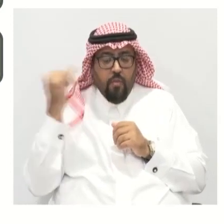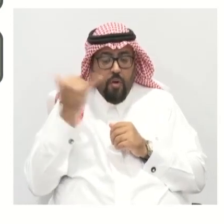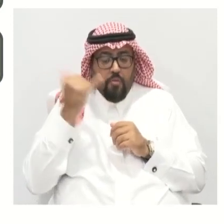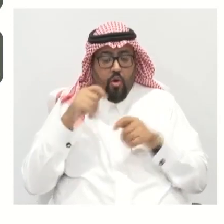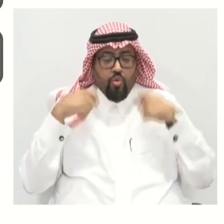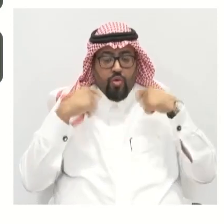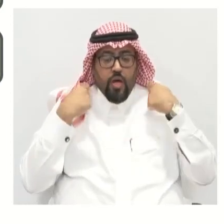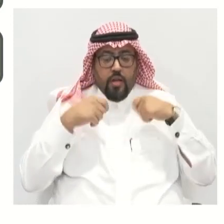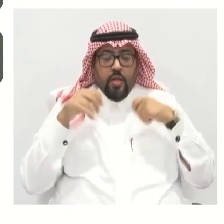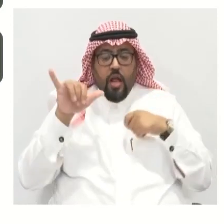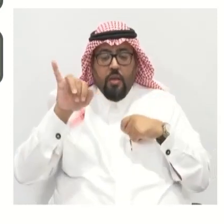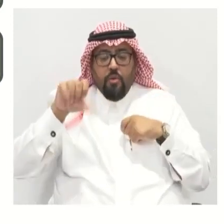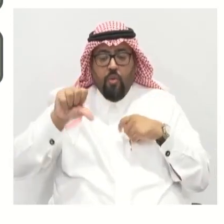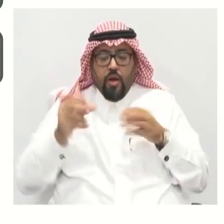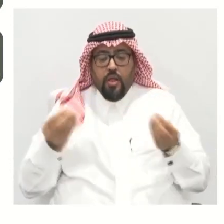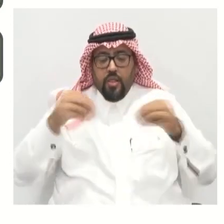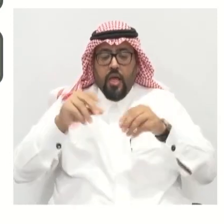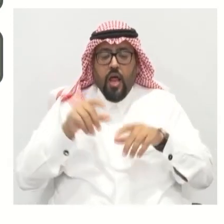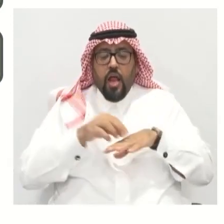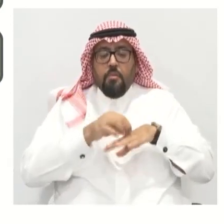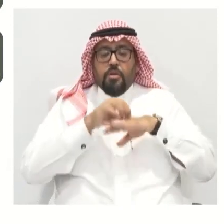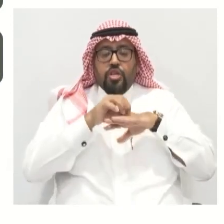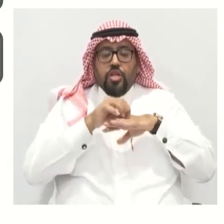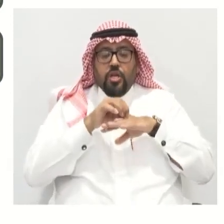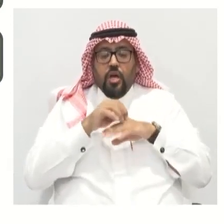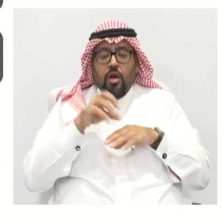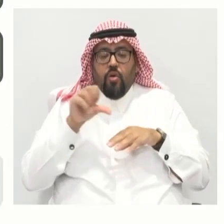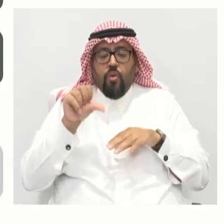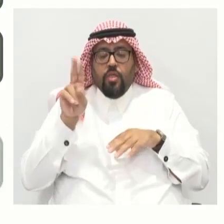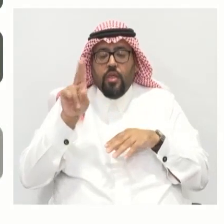وزاره الموارد البشريه والتنميه الاجتماعيه